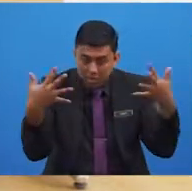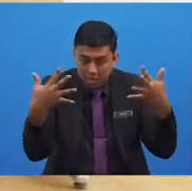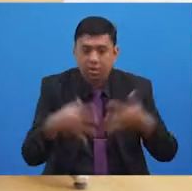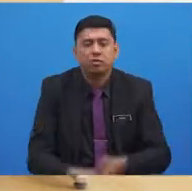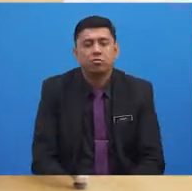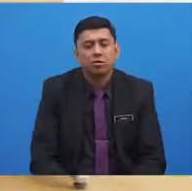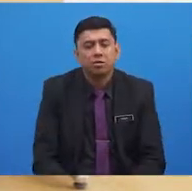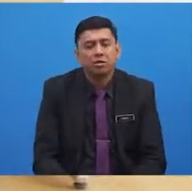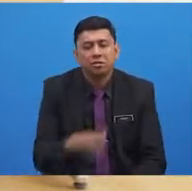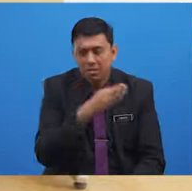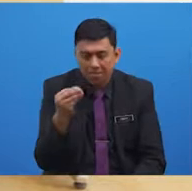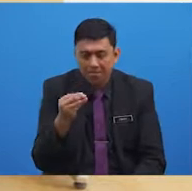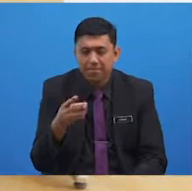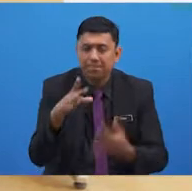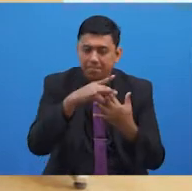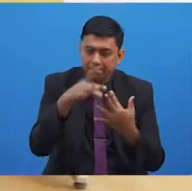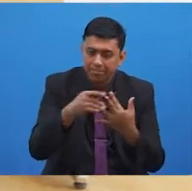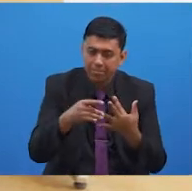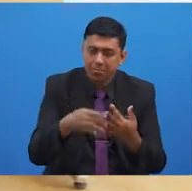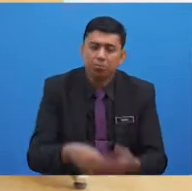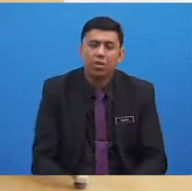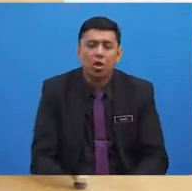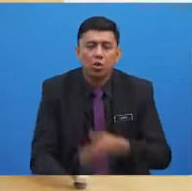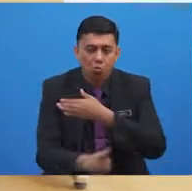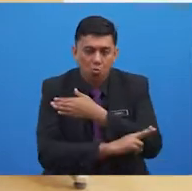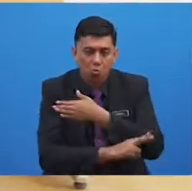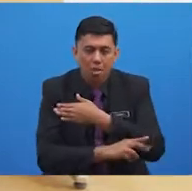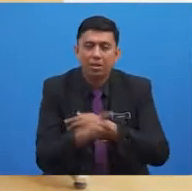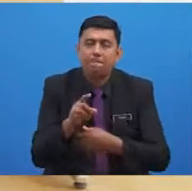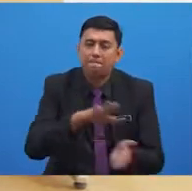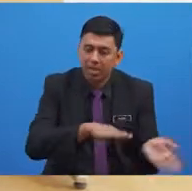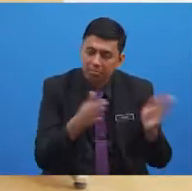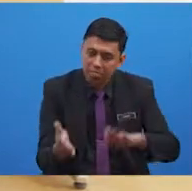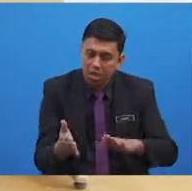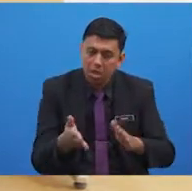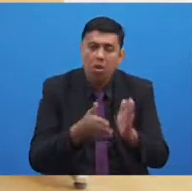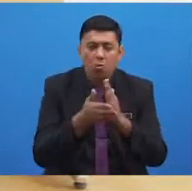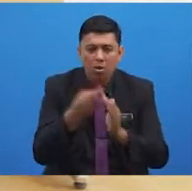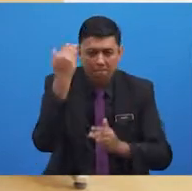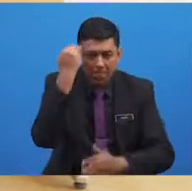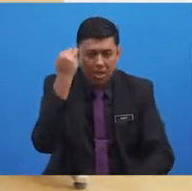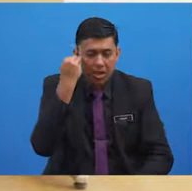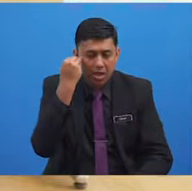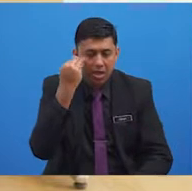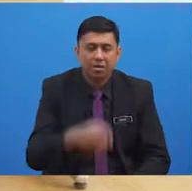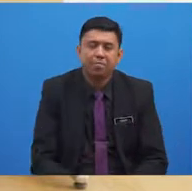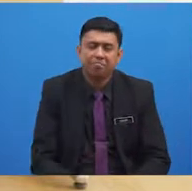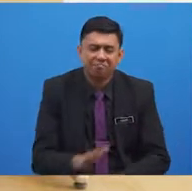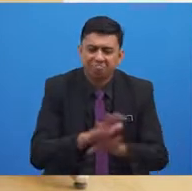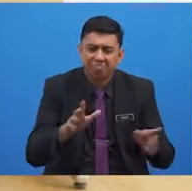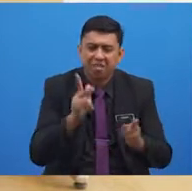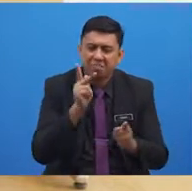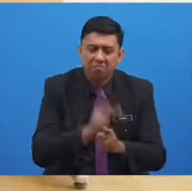serta pengundi yang dijatuhi hukuman mati oleh mahkamah turut tidak